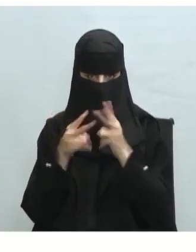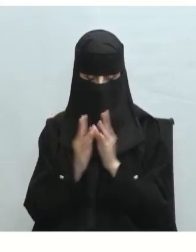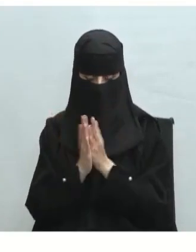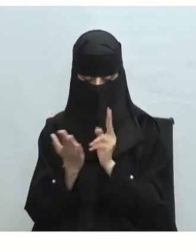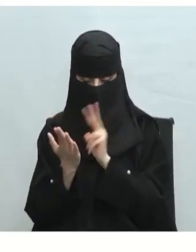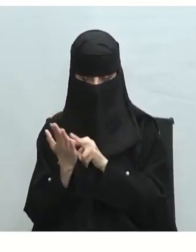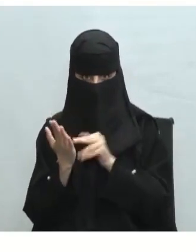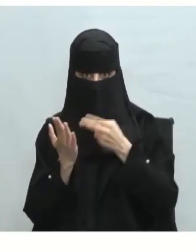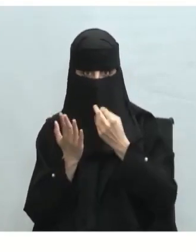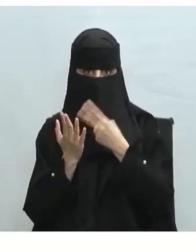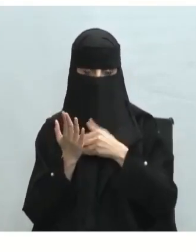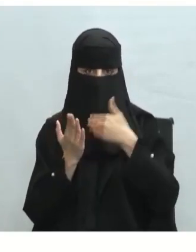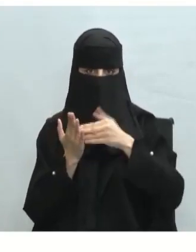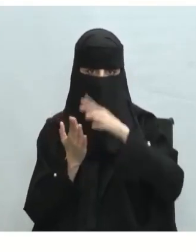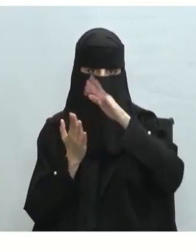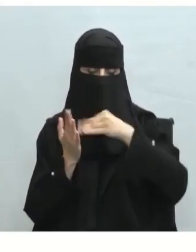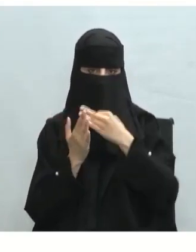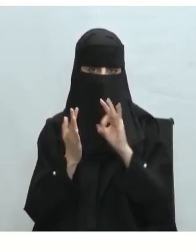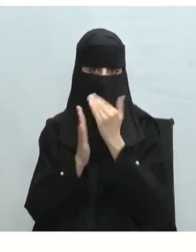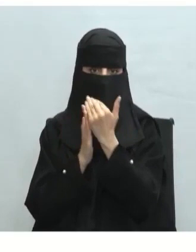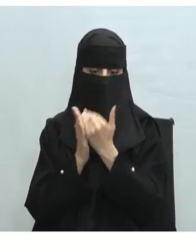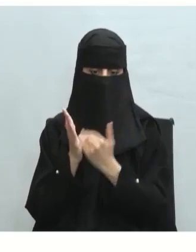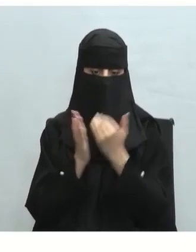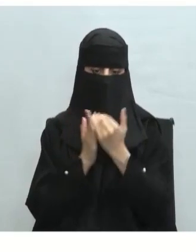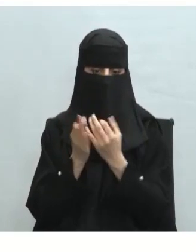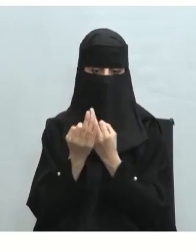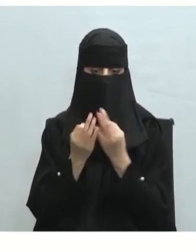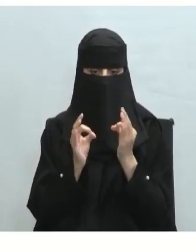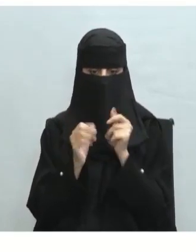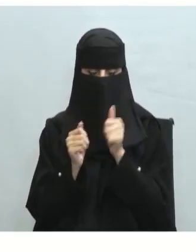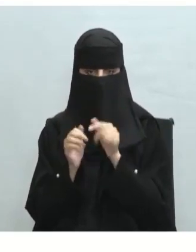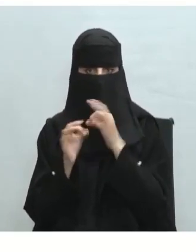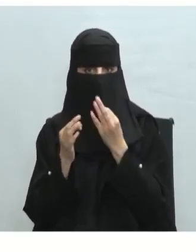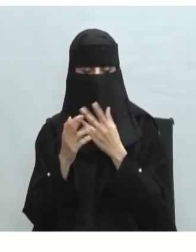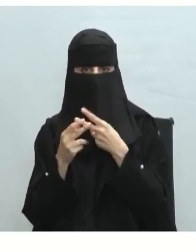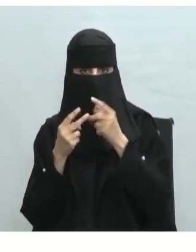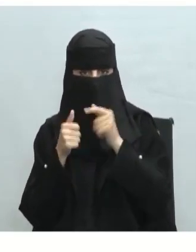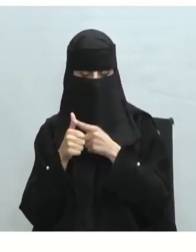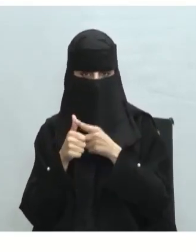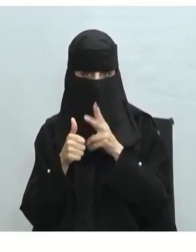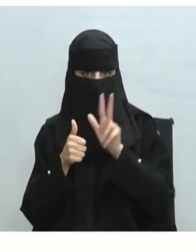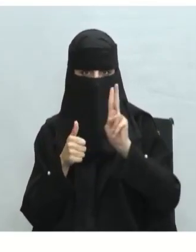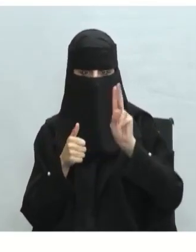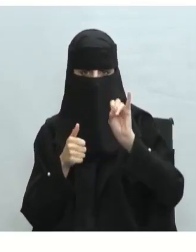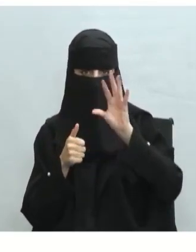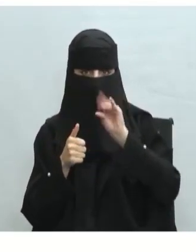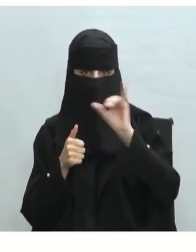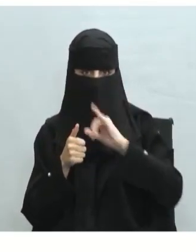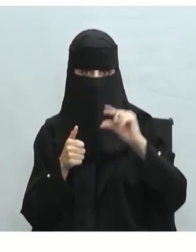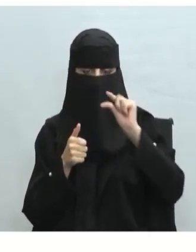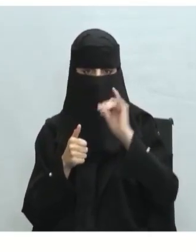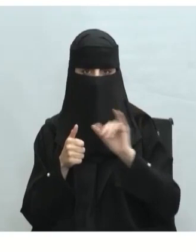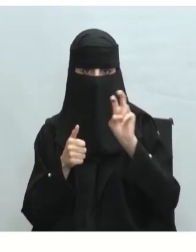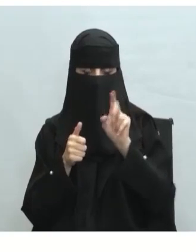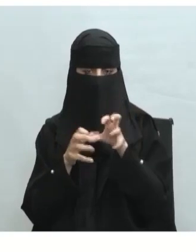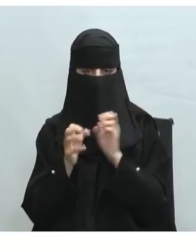التصفح وكتبت قراءه اجزاء من المقدمه فحص بنيه الكتاب كذلك قراءه العناوين فحص اعراف الكتابه فحص